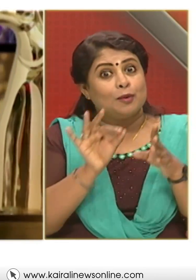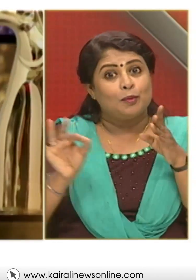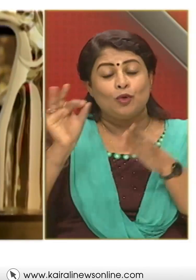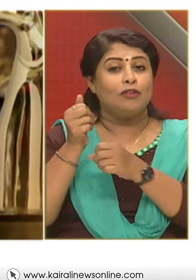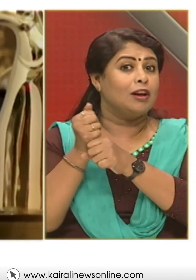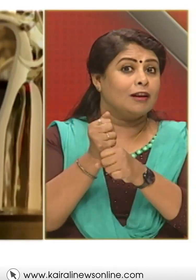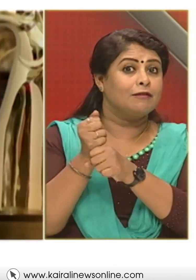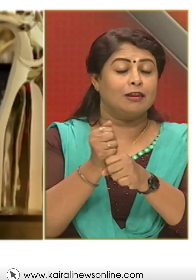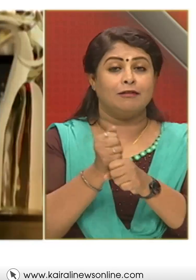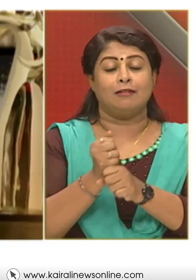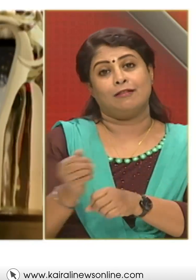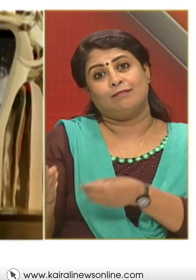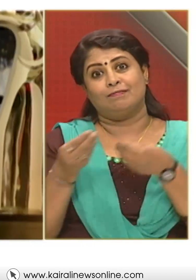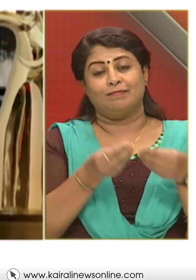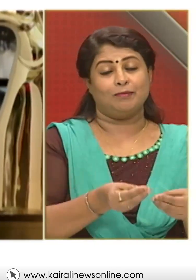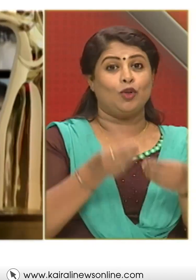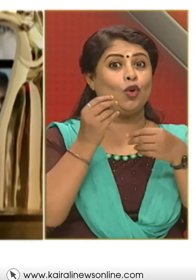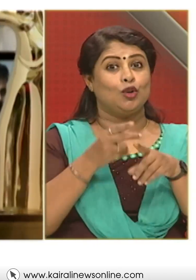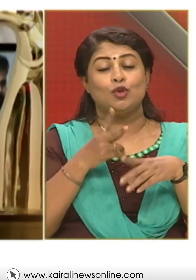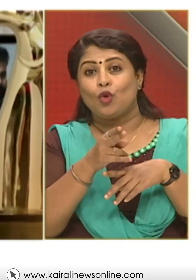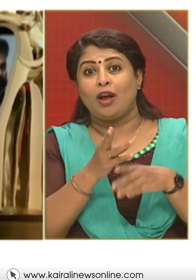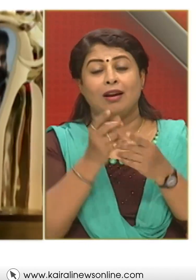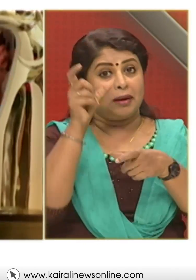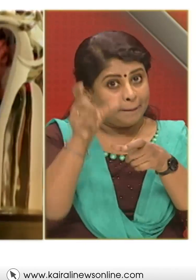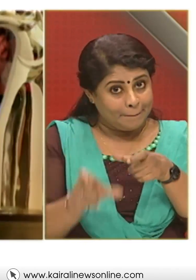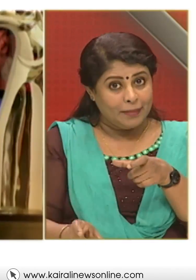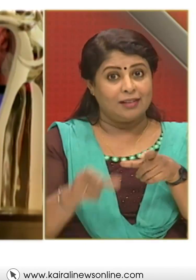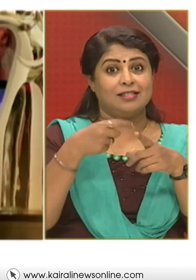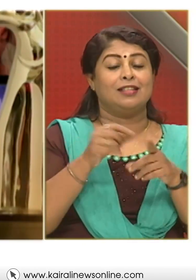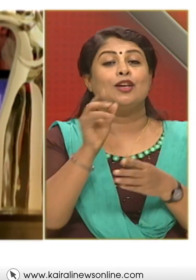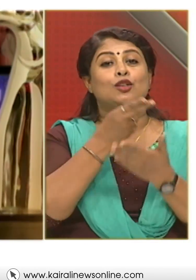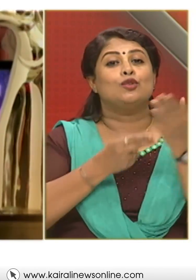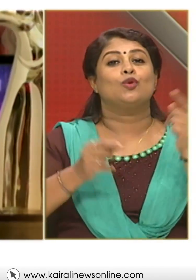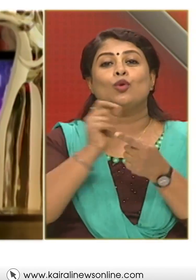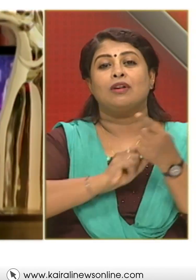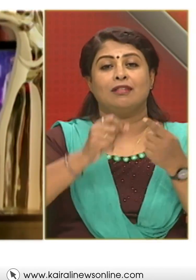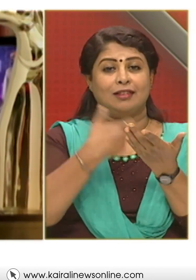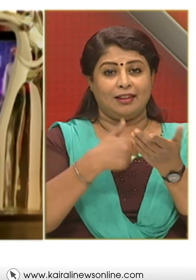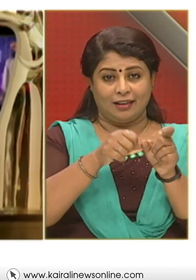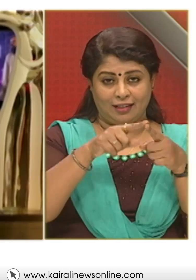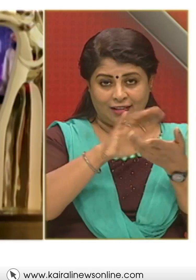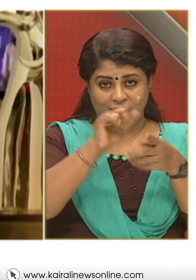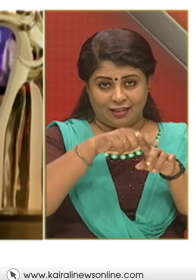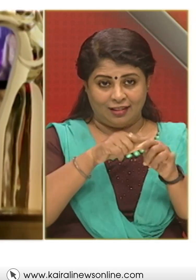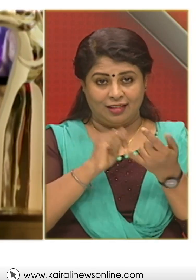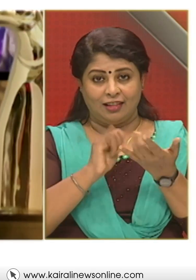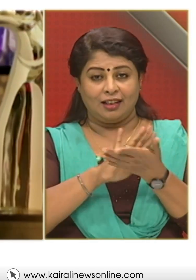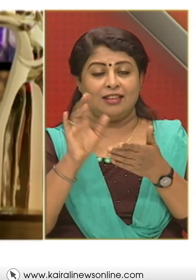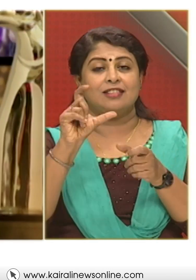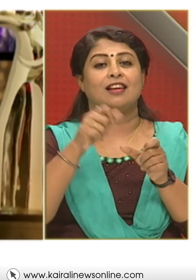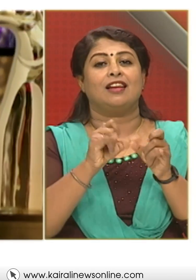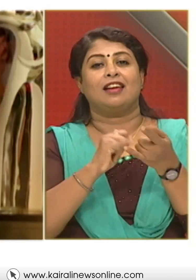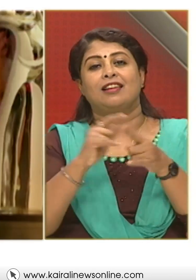ചന്ദ്രു സെൽവരാജ് എന്നിവർ മികച്ച ഛായാഗ്രാഹകരെന്ന അംഗീകാരം നേടി തിരക്കഥാകൃത്ത് രതീഷ് ബാലകൃഷ്ണൻ പൊതുവാൾ ചിത്രം എന്നാത്താൻ